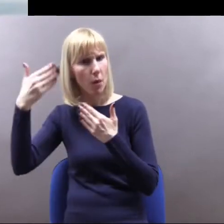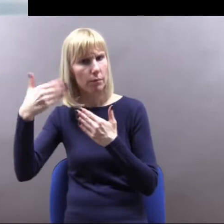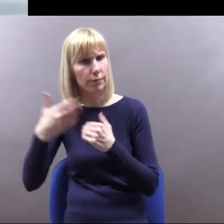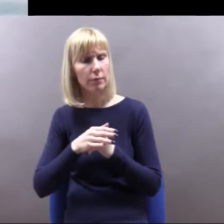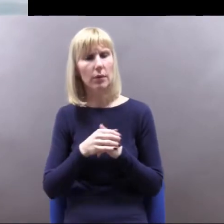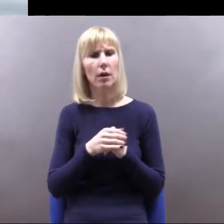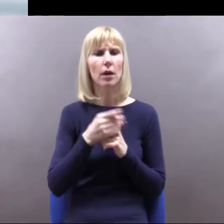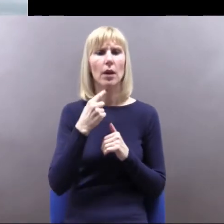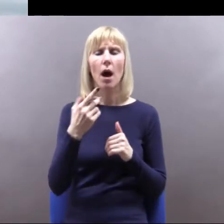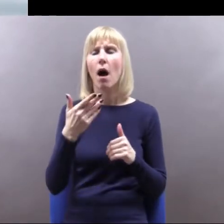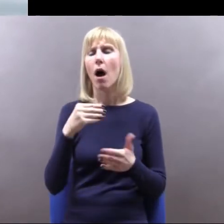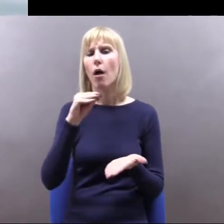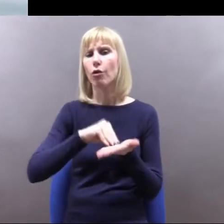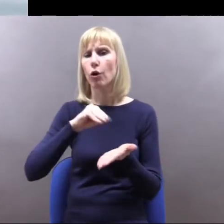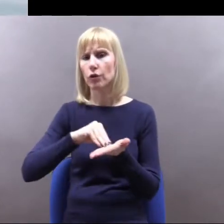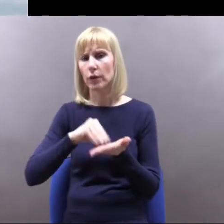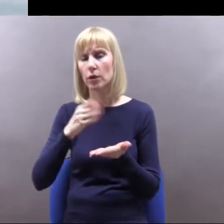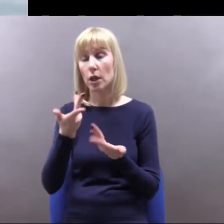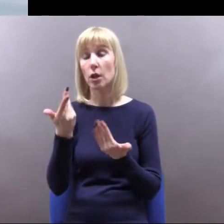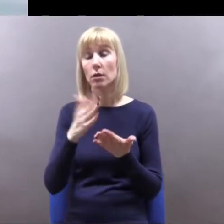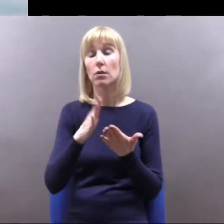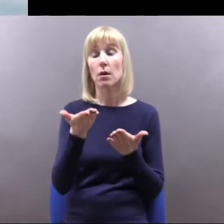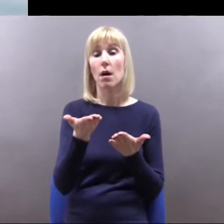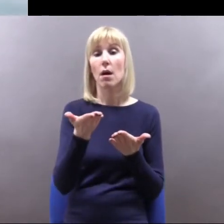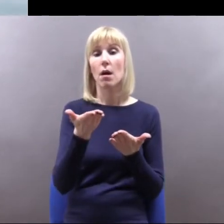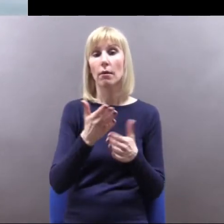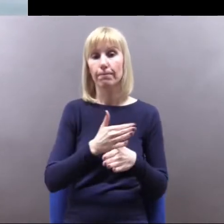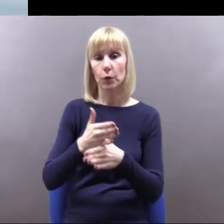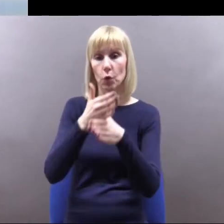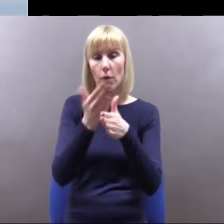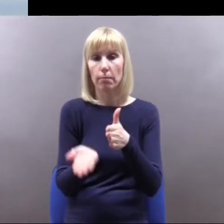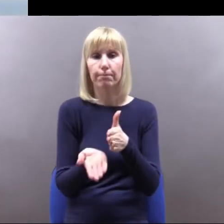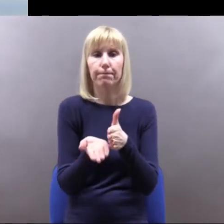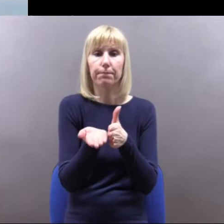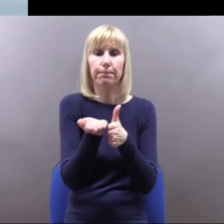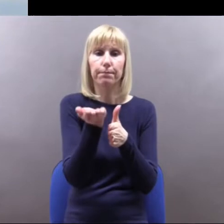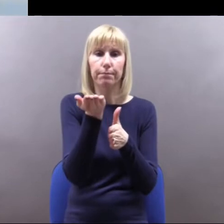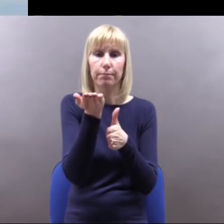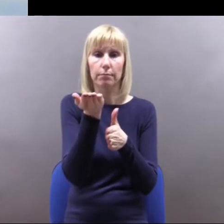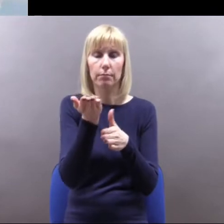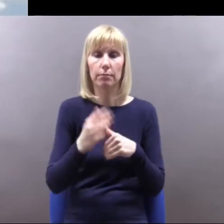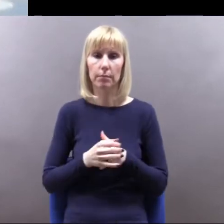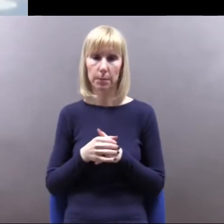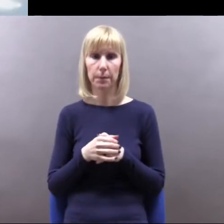do tego, co będziesz mówił. No mam też doświadczenia z platform przyschodowych.